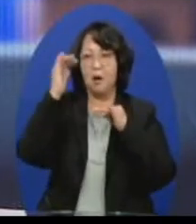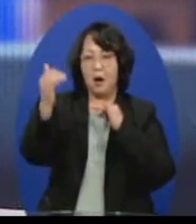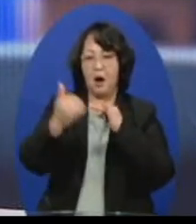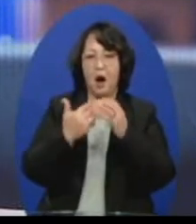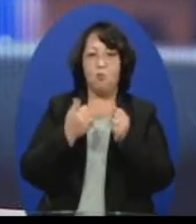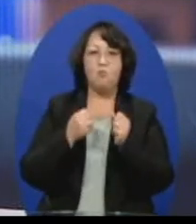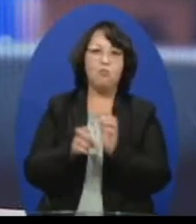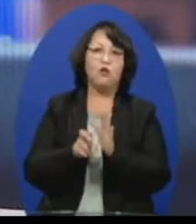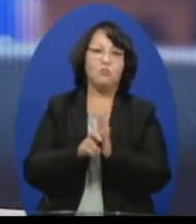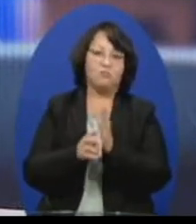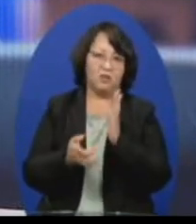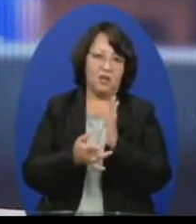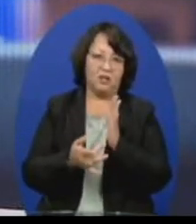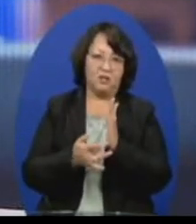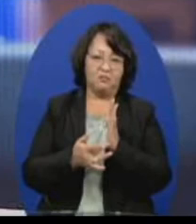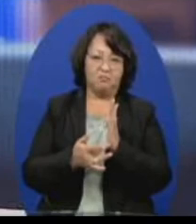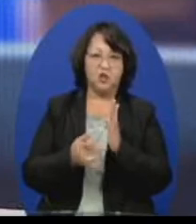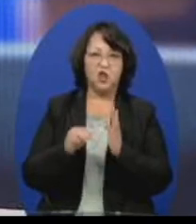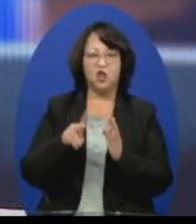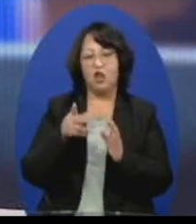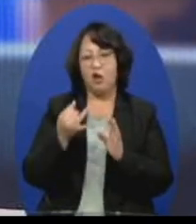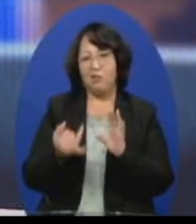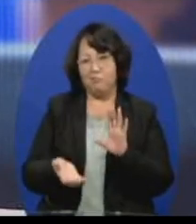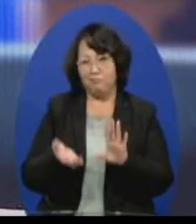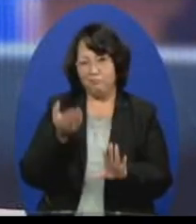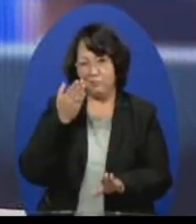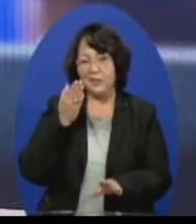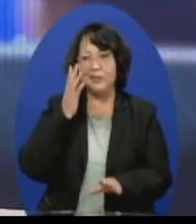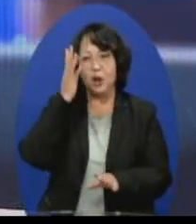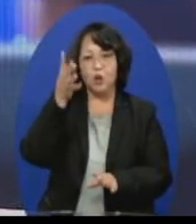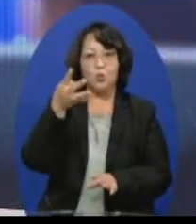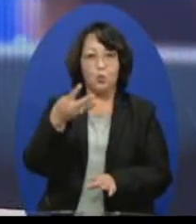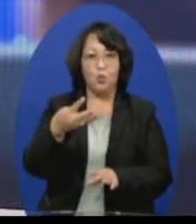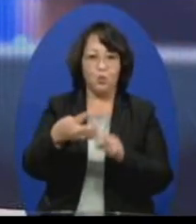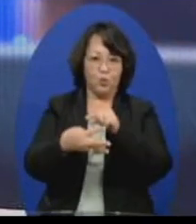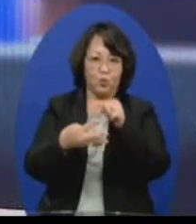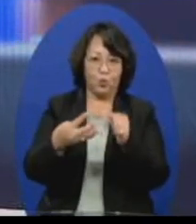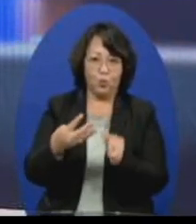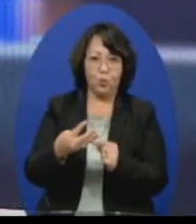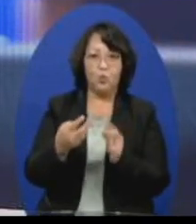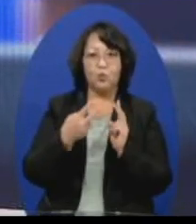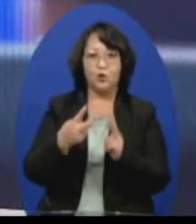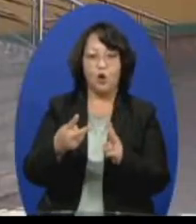технологийн нөхцөл бүрдэж байна. Цаашид энэ онд багтаач 4 төрлийн үйлчилгээг онлайн болгоно.